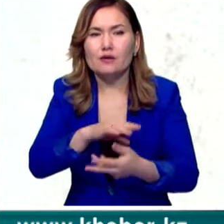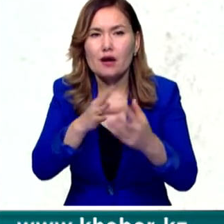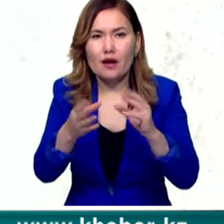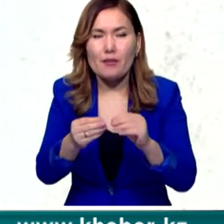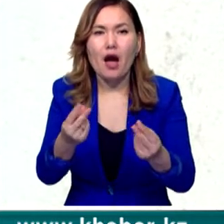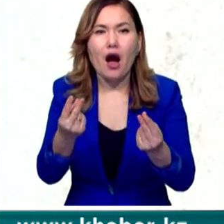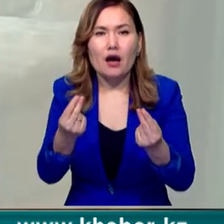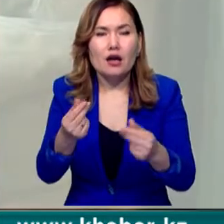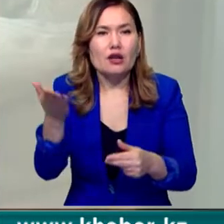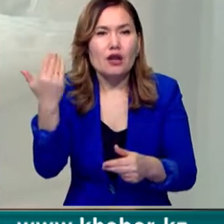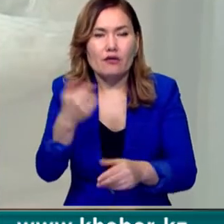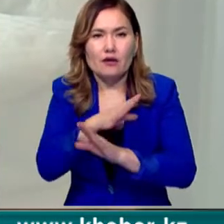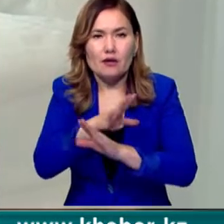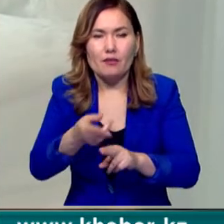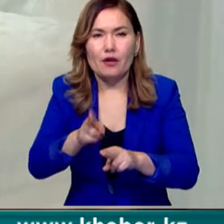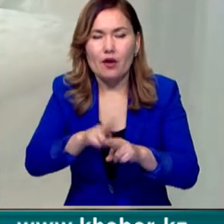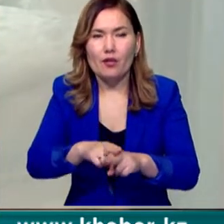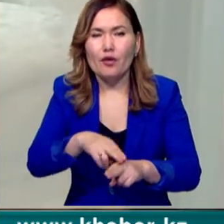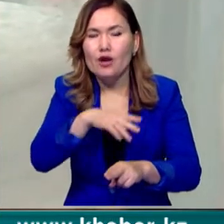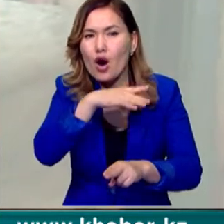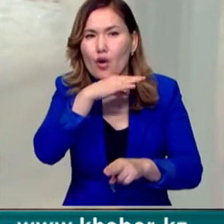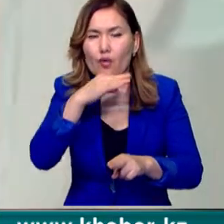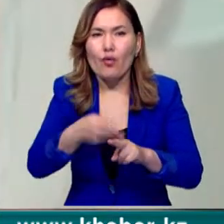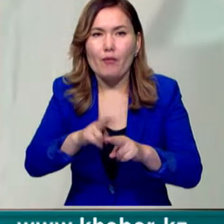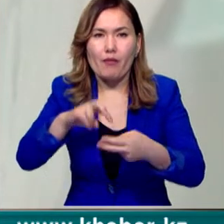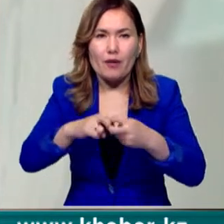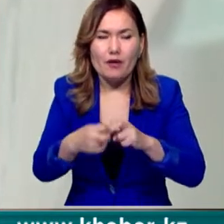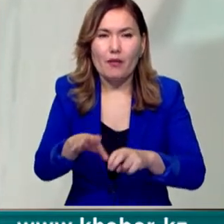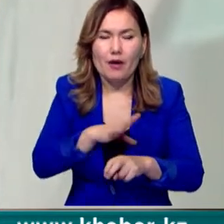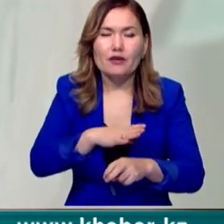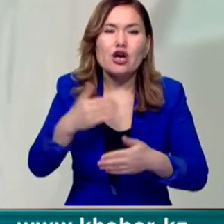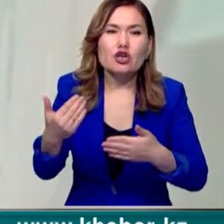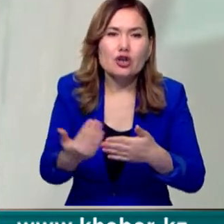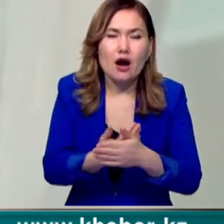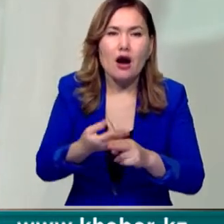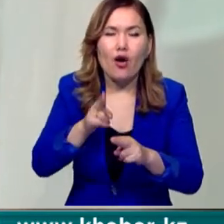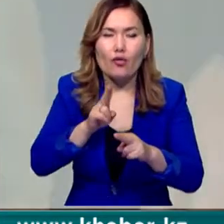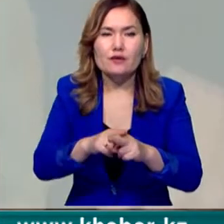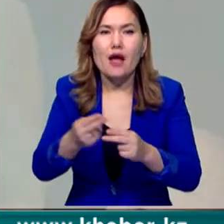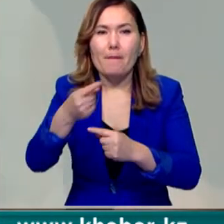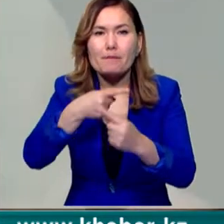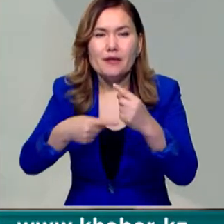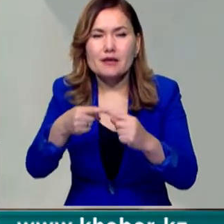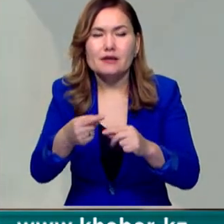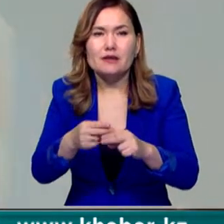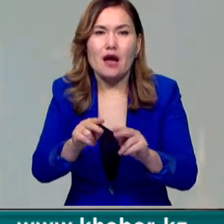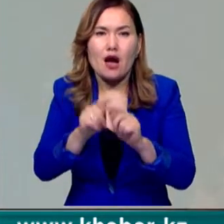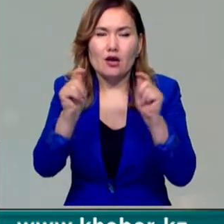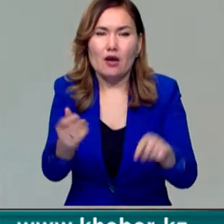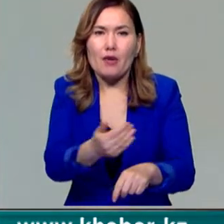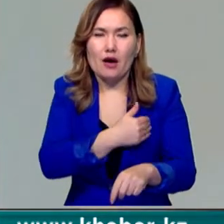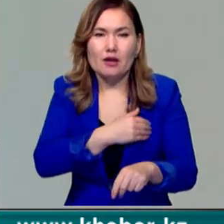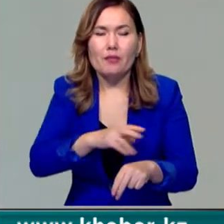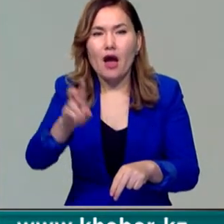Алайда қаражаттың жоқтығы қолбайлау болып, біраз бос жүріп қалыпты. Кейін жаңа бизнес үшін қайтарымсыз грант барын естіп, аудандық әкімдікке